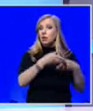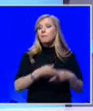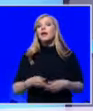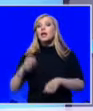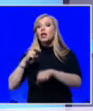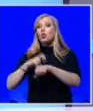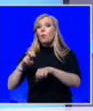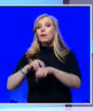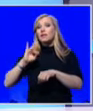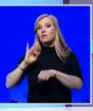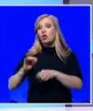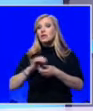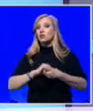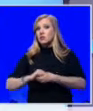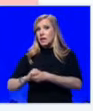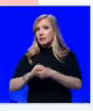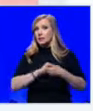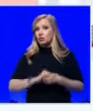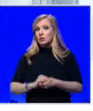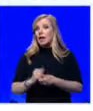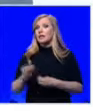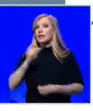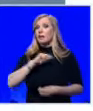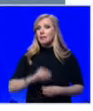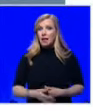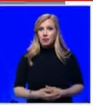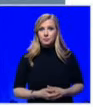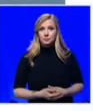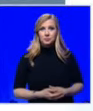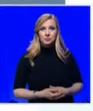от Асоциацията на индустриалния капитал.